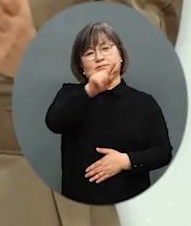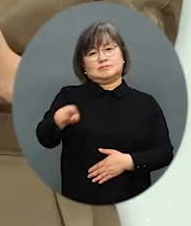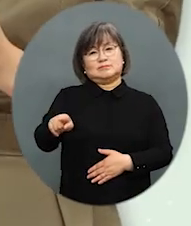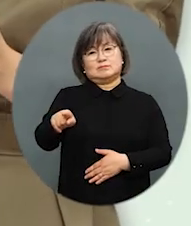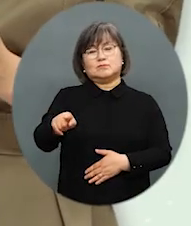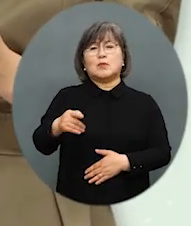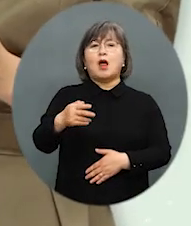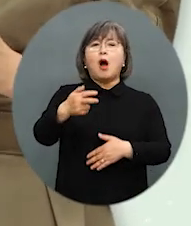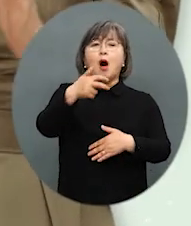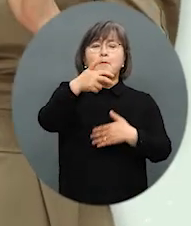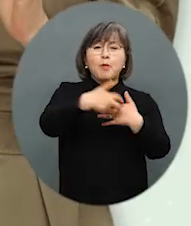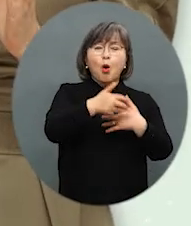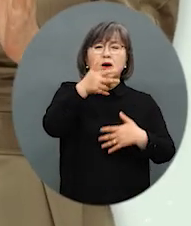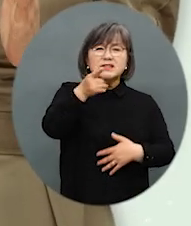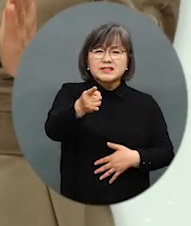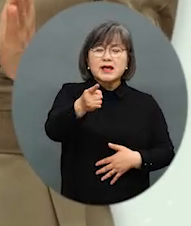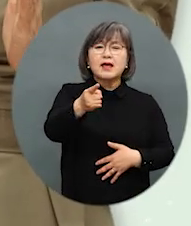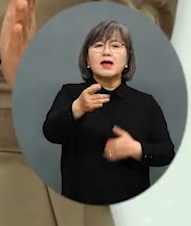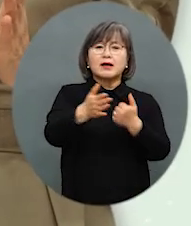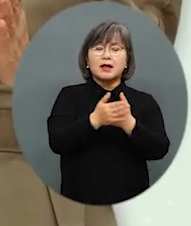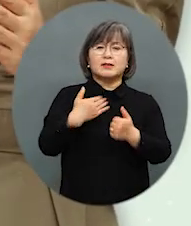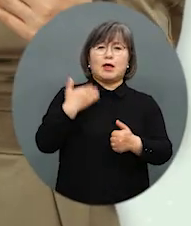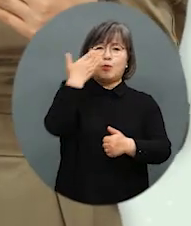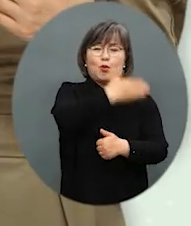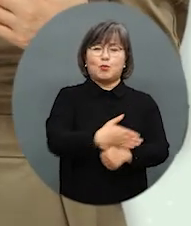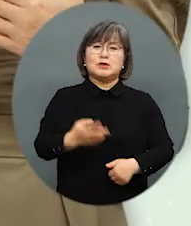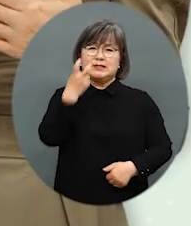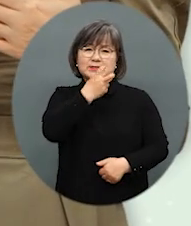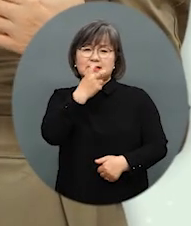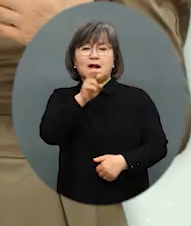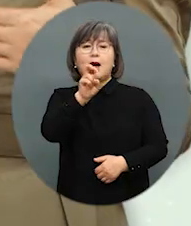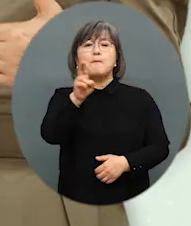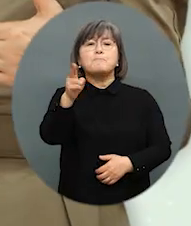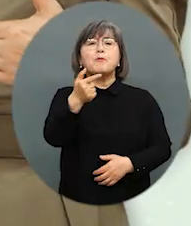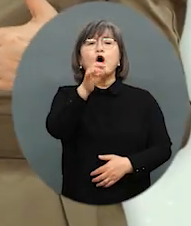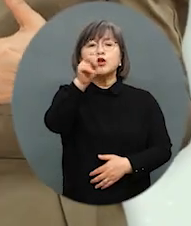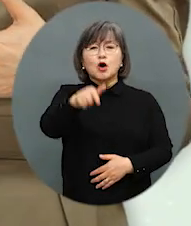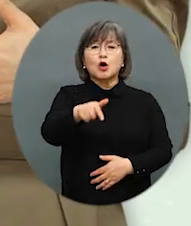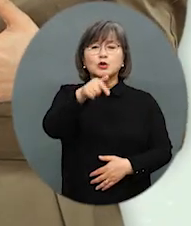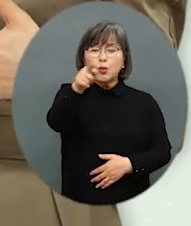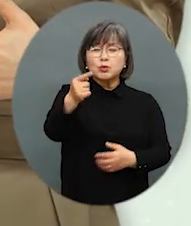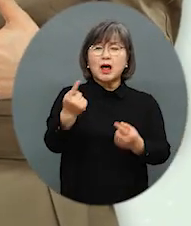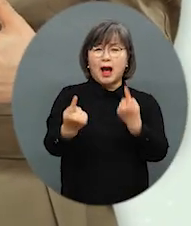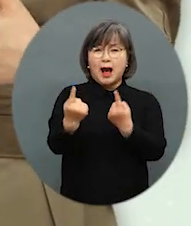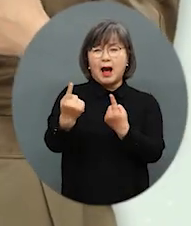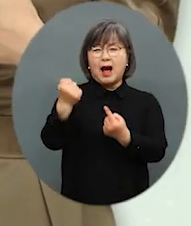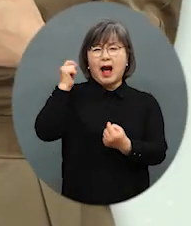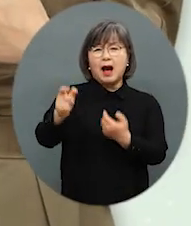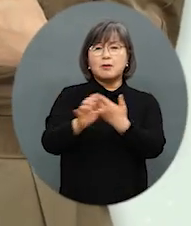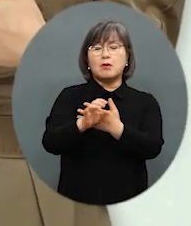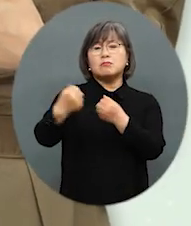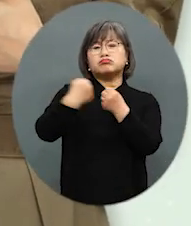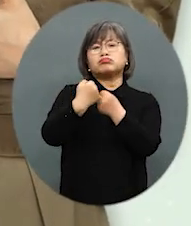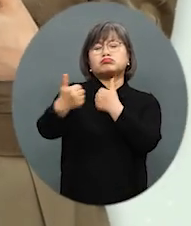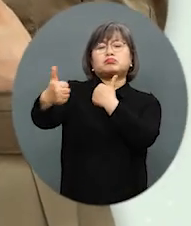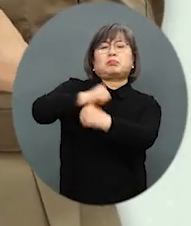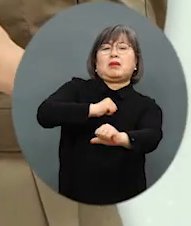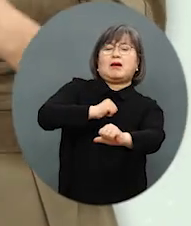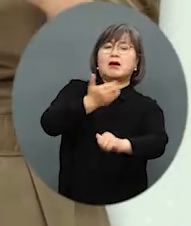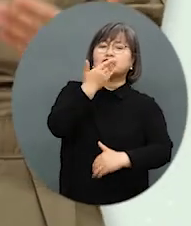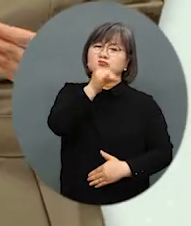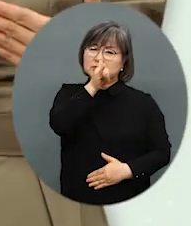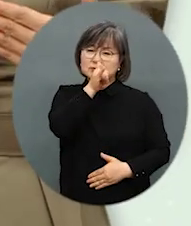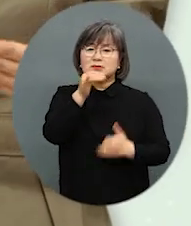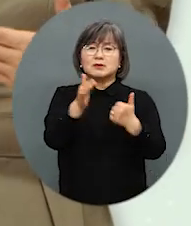네, 틀립니다. 병원체의 감염력이 내 몸을 지키는 면역력보다 강하면 보이지 않는 싸움에서